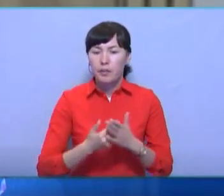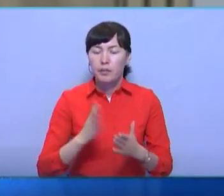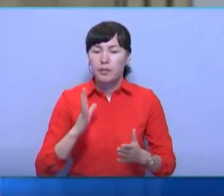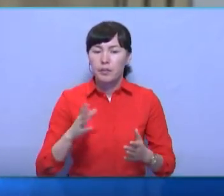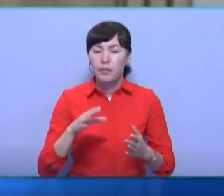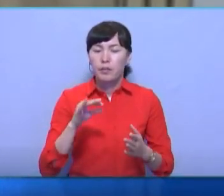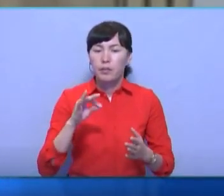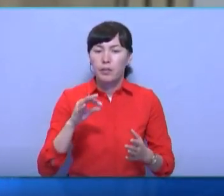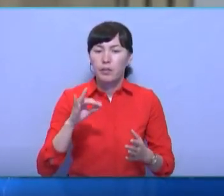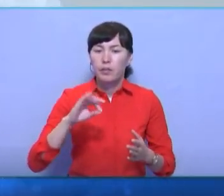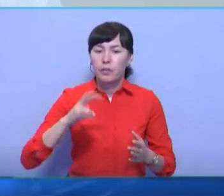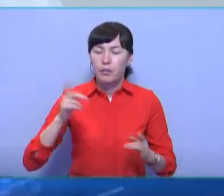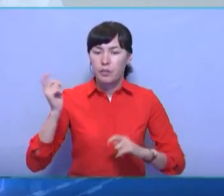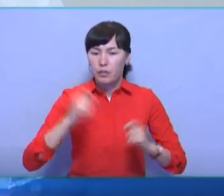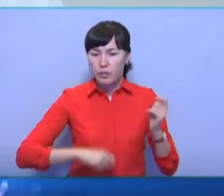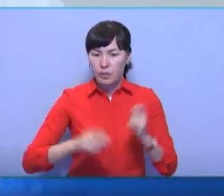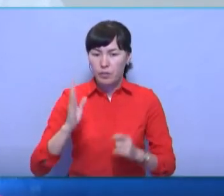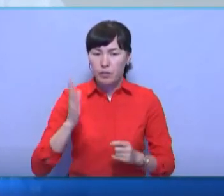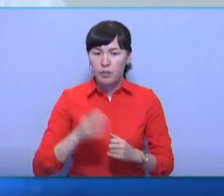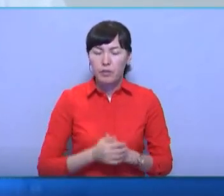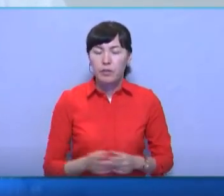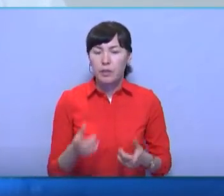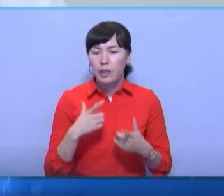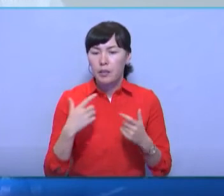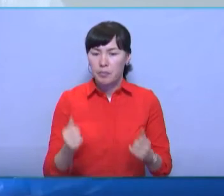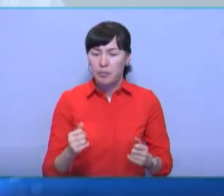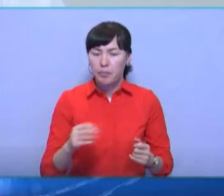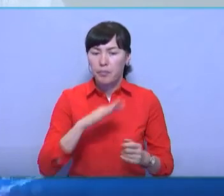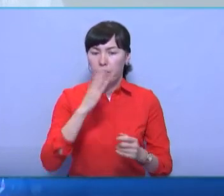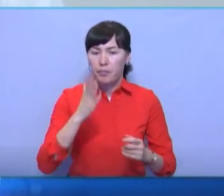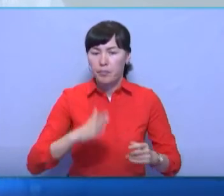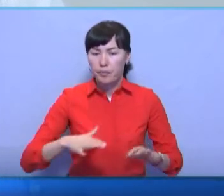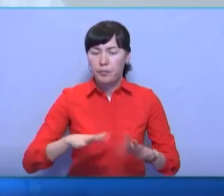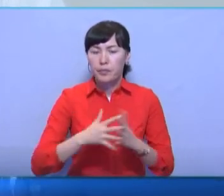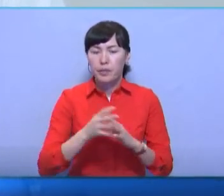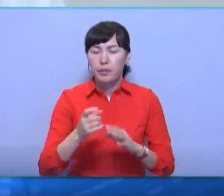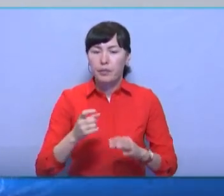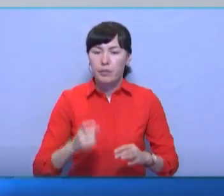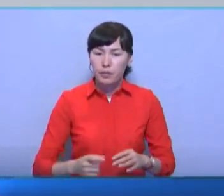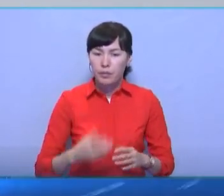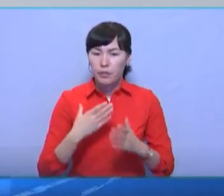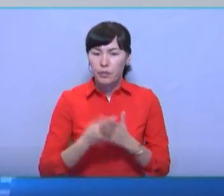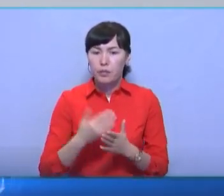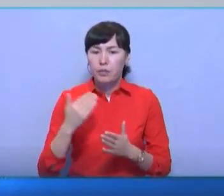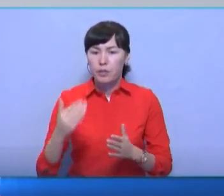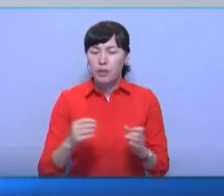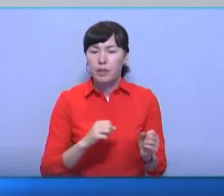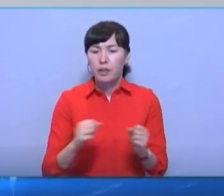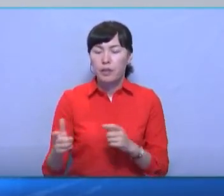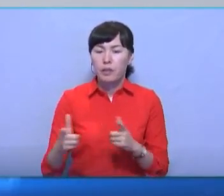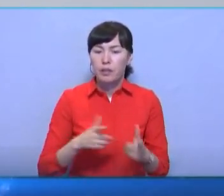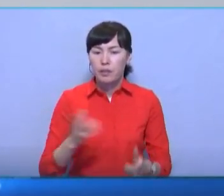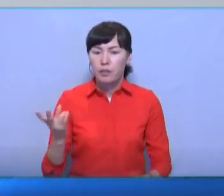болса, маусымның жаңбырлы болатынын айтуда. Осыны ескерсек, тау бауырында тұратын ауыл тұрғындары өздері тарапынан сақтық